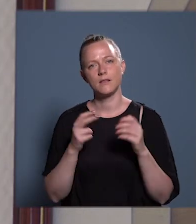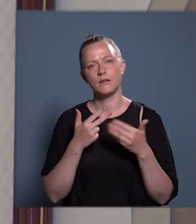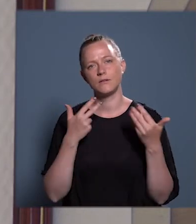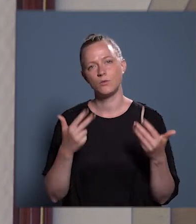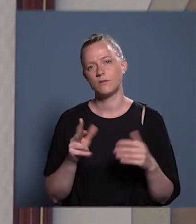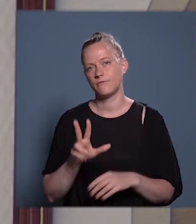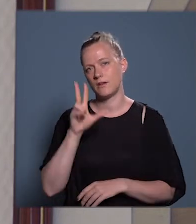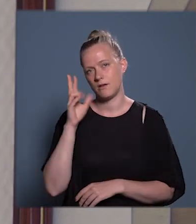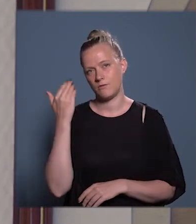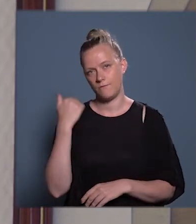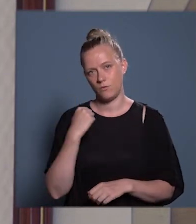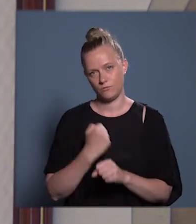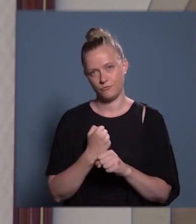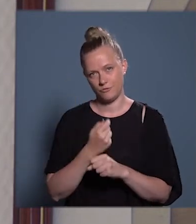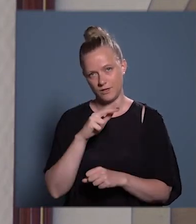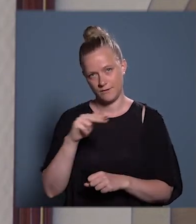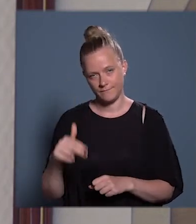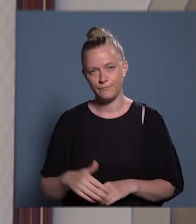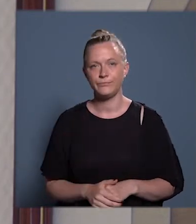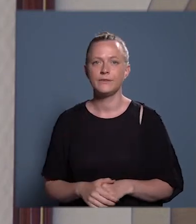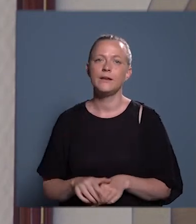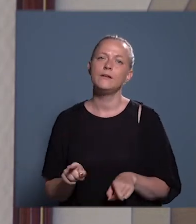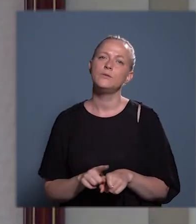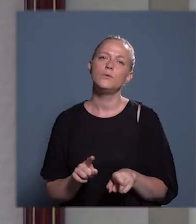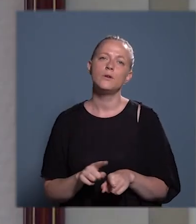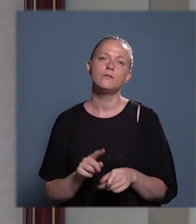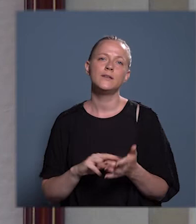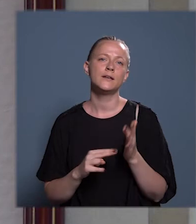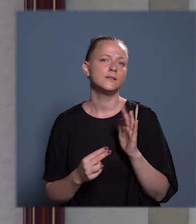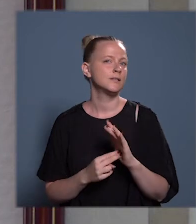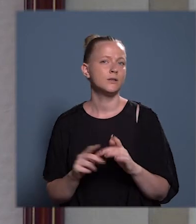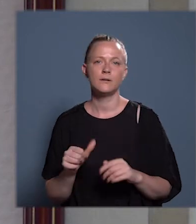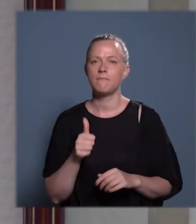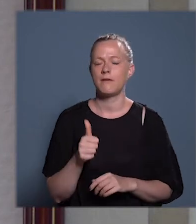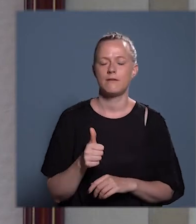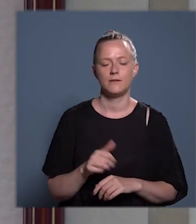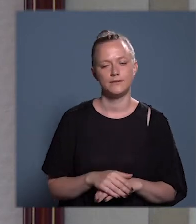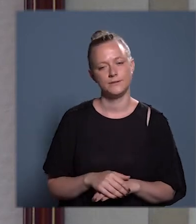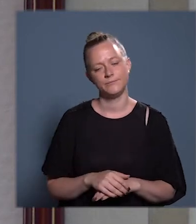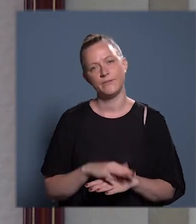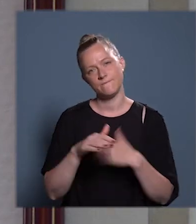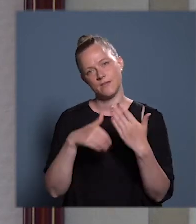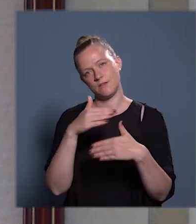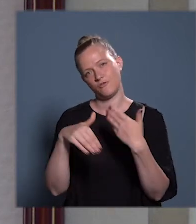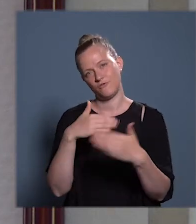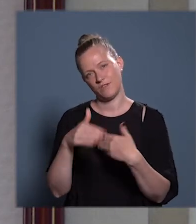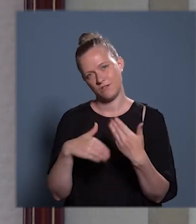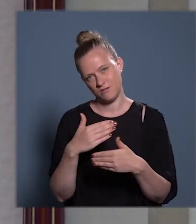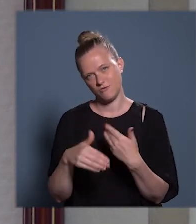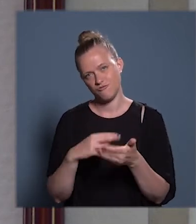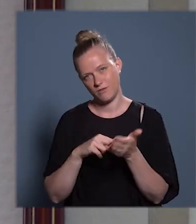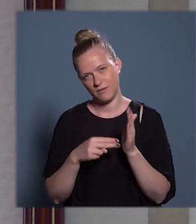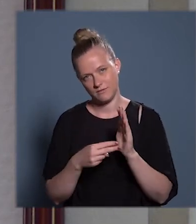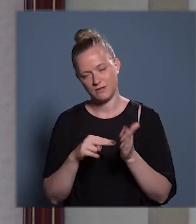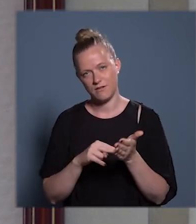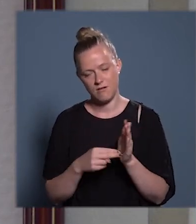1983-ban készítettem, egy olyan technika, hogy nem egy, hanem vegyes kéz, egy